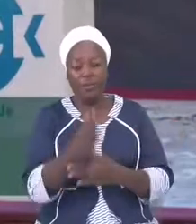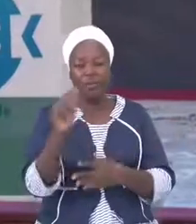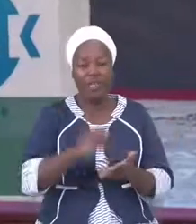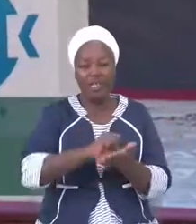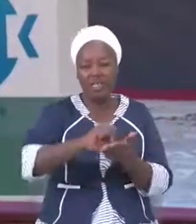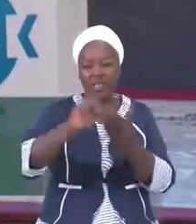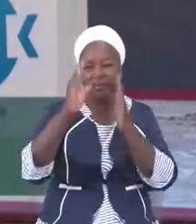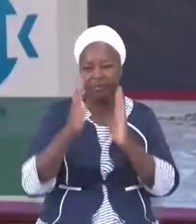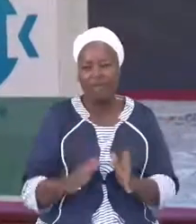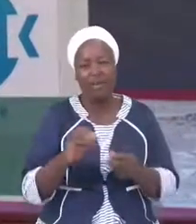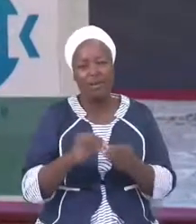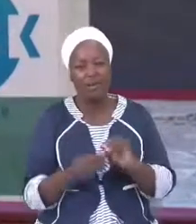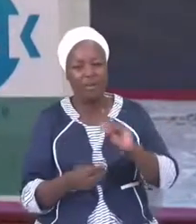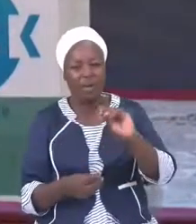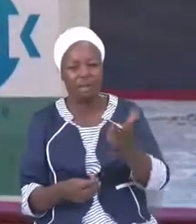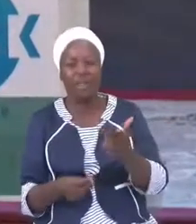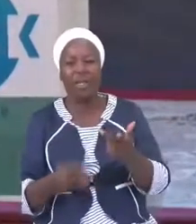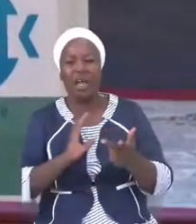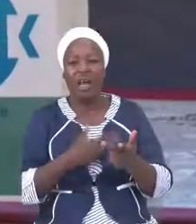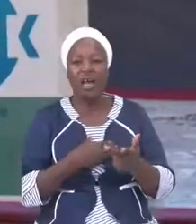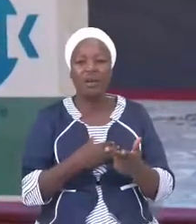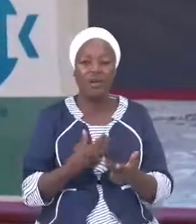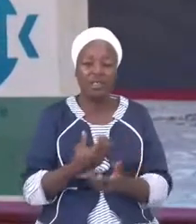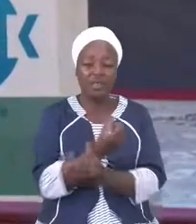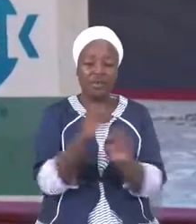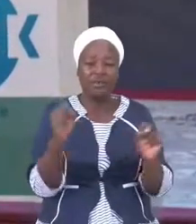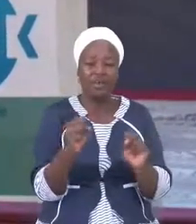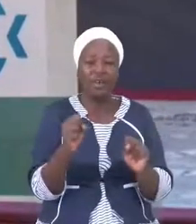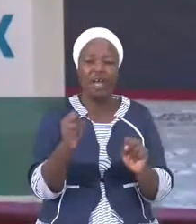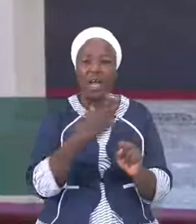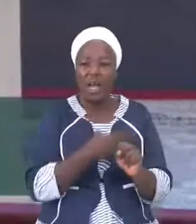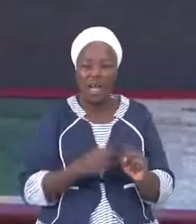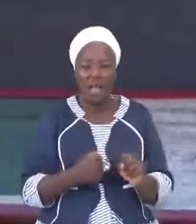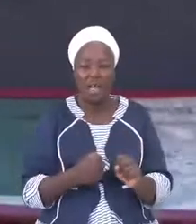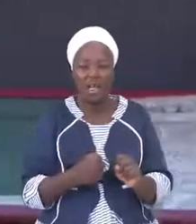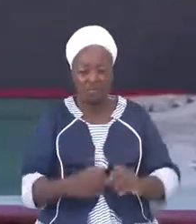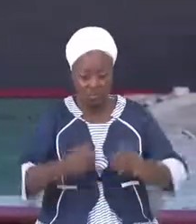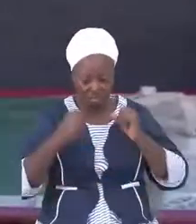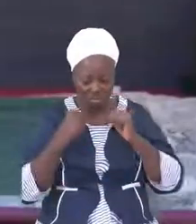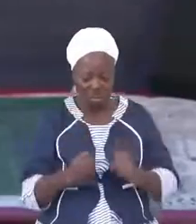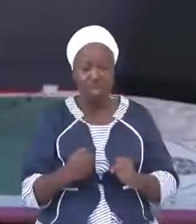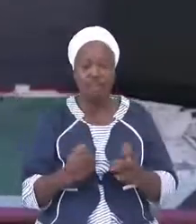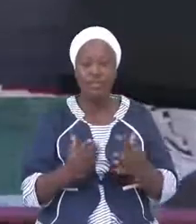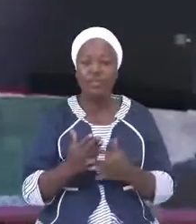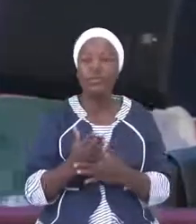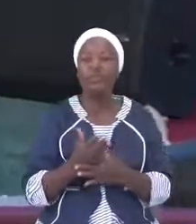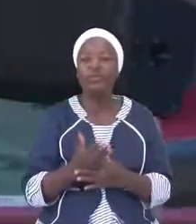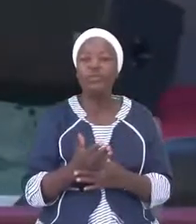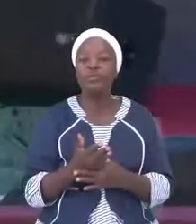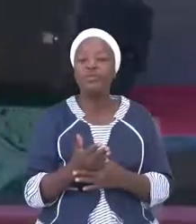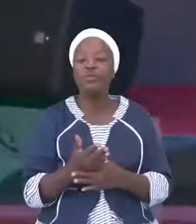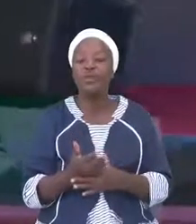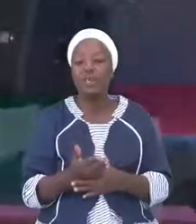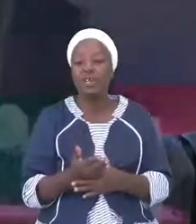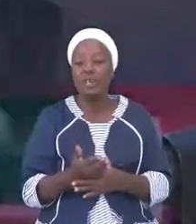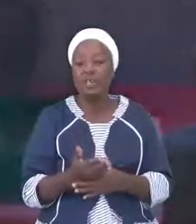notre liberté à travers le Sanctificateur. 3. Notre rédemption et notre aptitude à travers